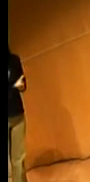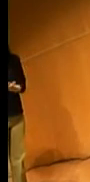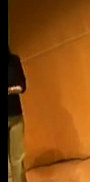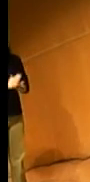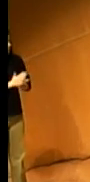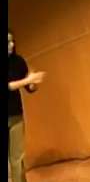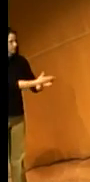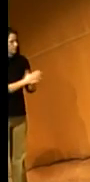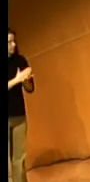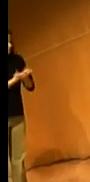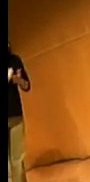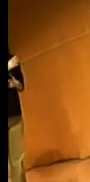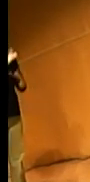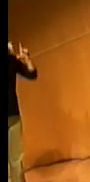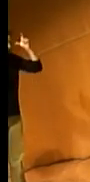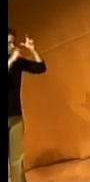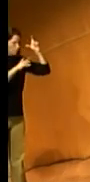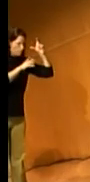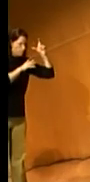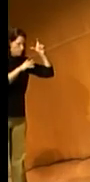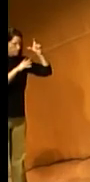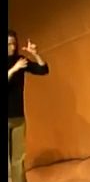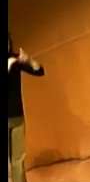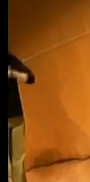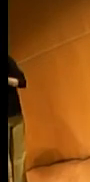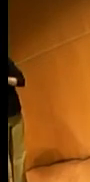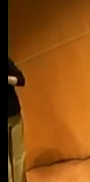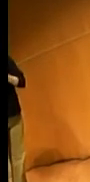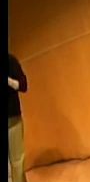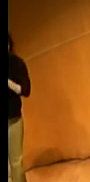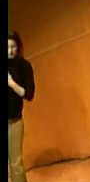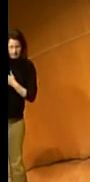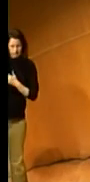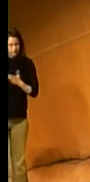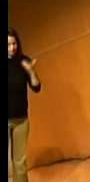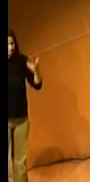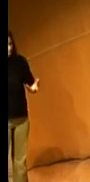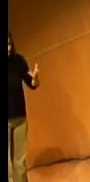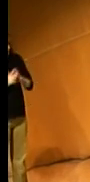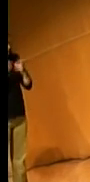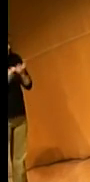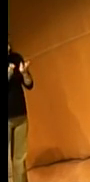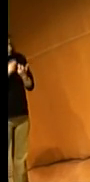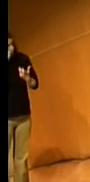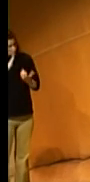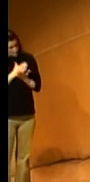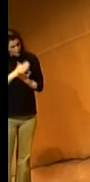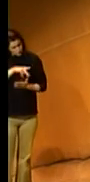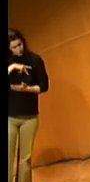niveau-là. Moi, j'en discute beaucoup avec mon AESH, et c'est vrai que